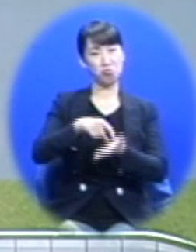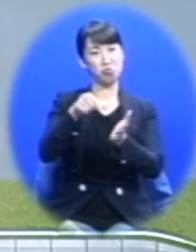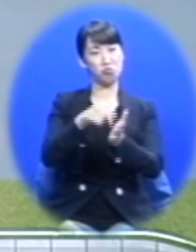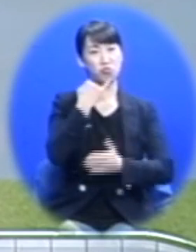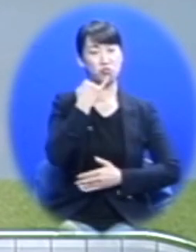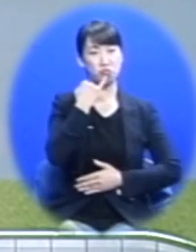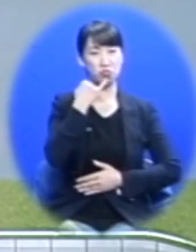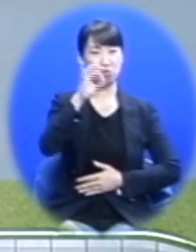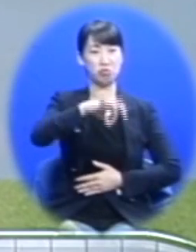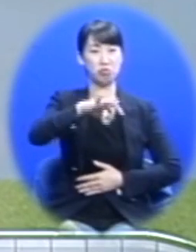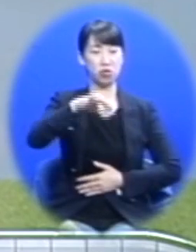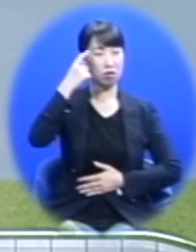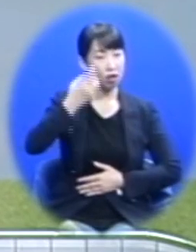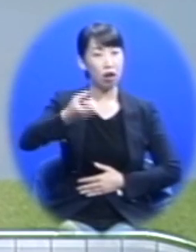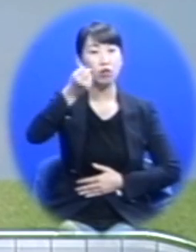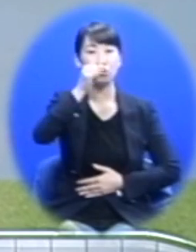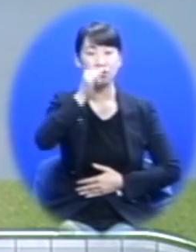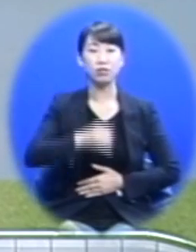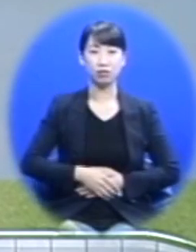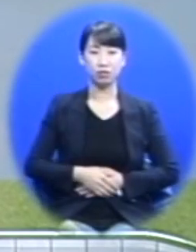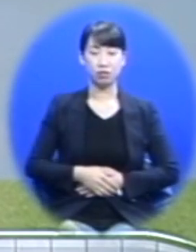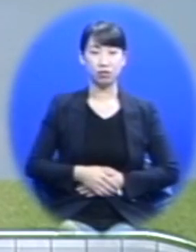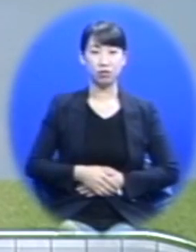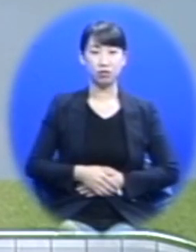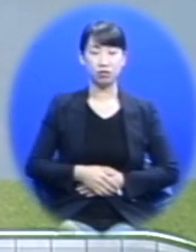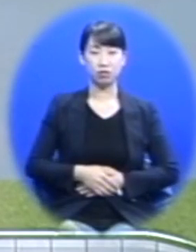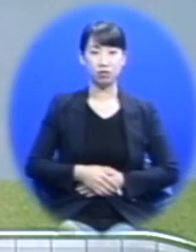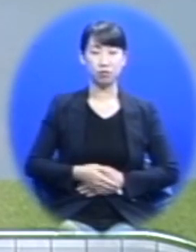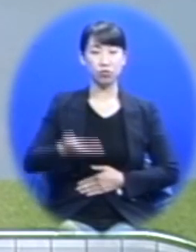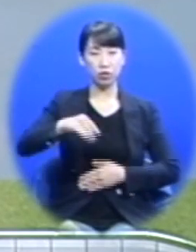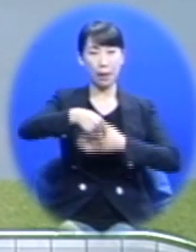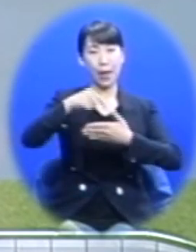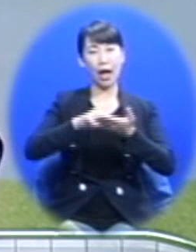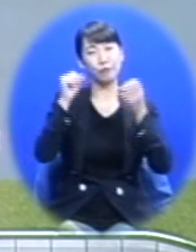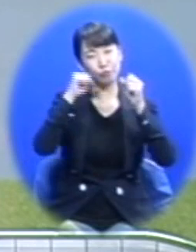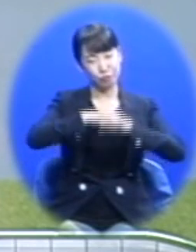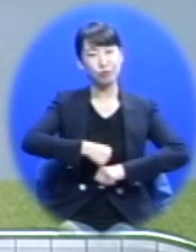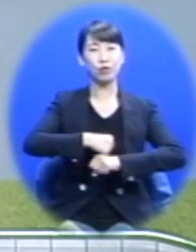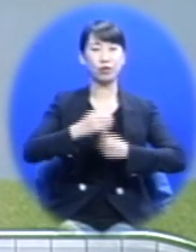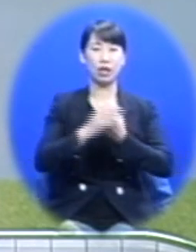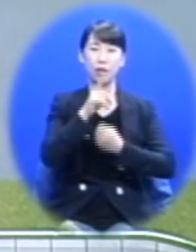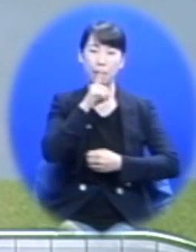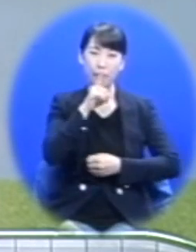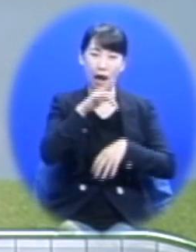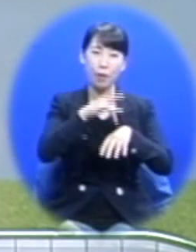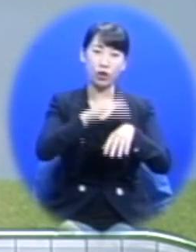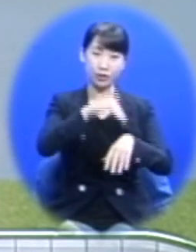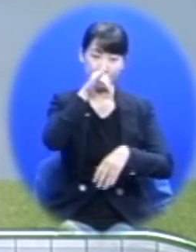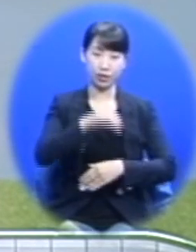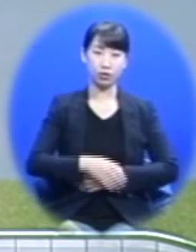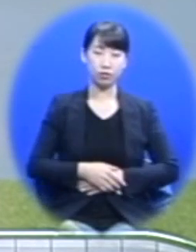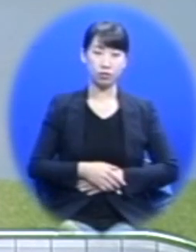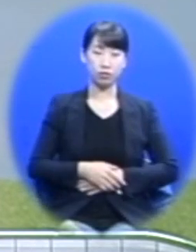수 있습니다. 마음이 무너지니까 말이 그렇게 나오는 거죠. 우리가 예수님을 믿는다는